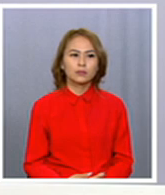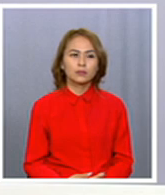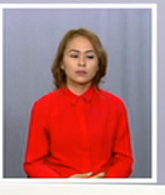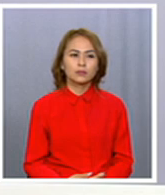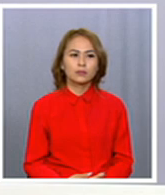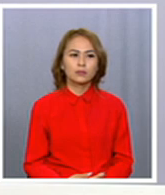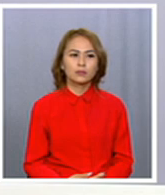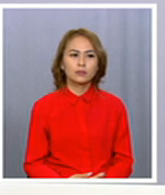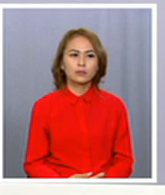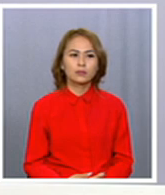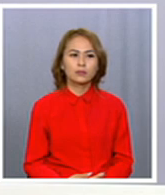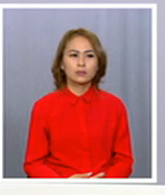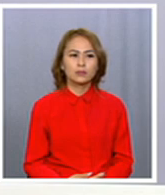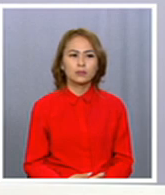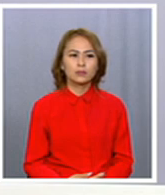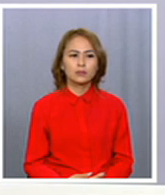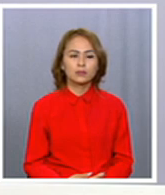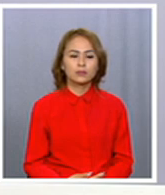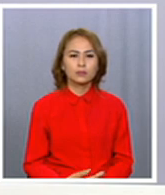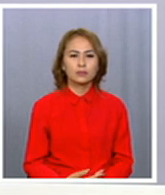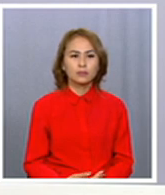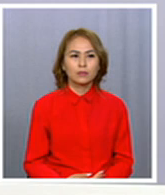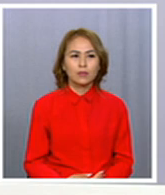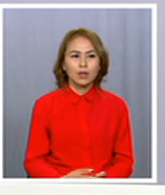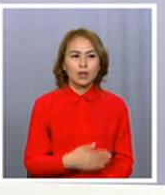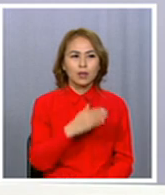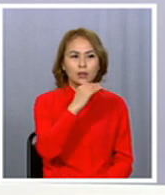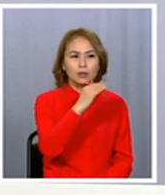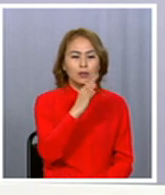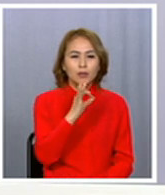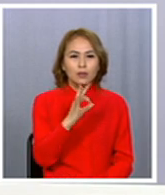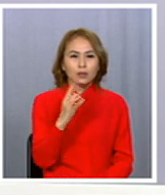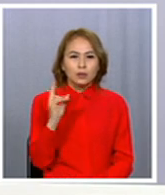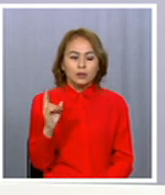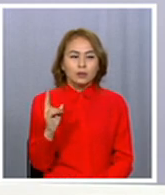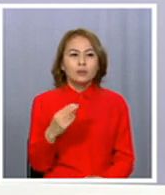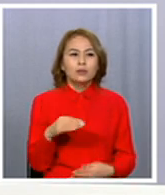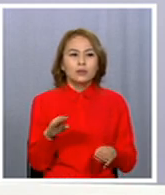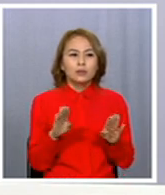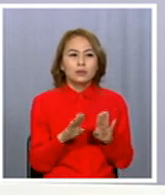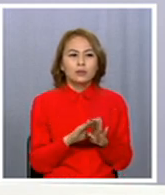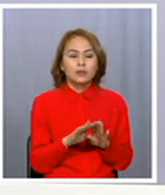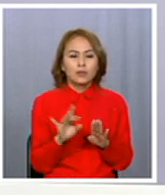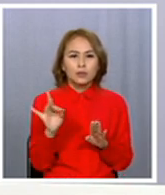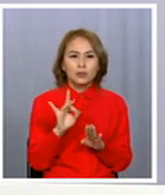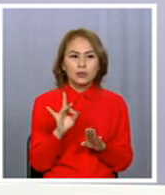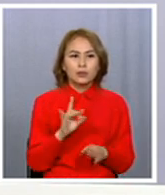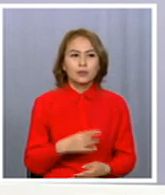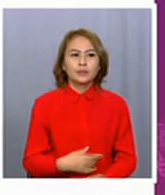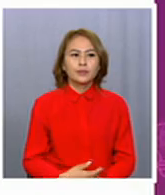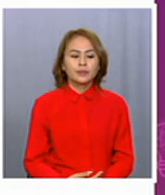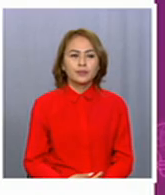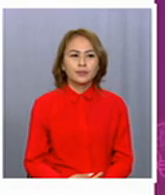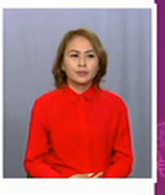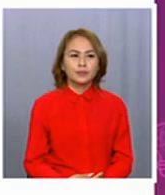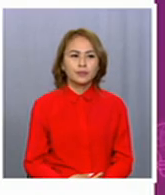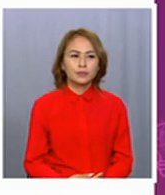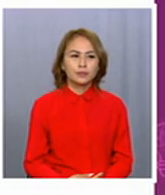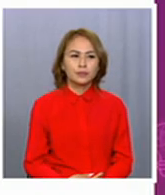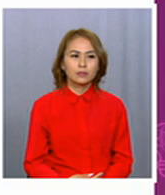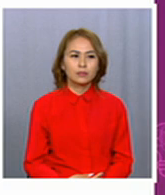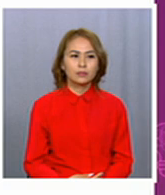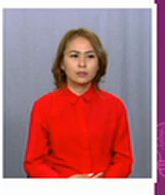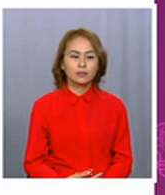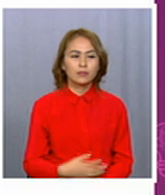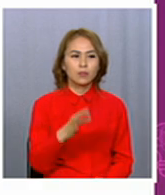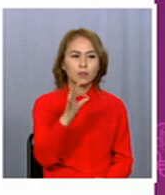бір дуал бұрыш беріліп тұр. ФОК бұрышы. Бұны да өлшейік. Дәл солай болар. Мына О